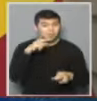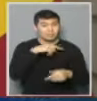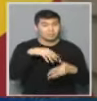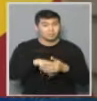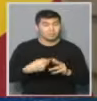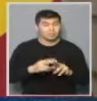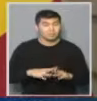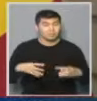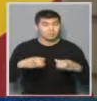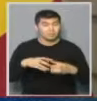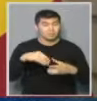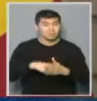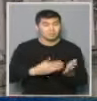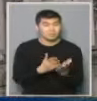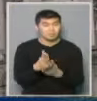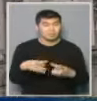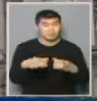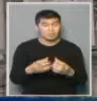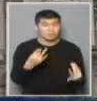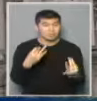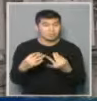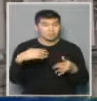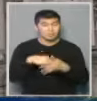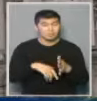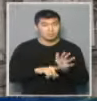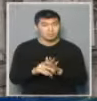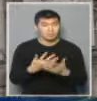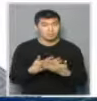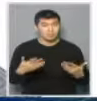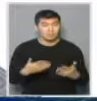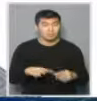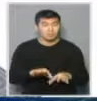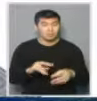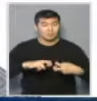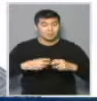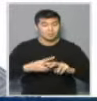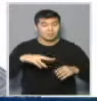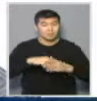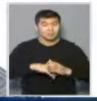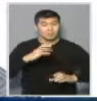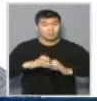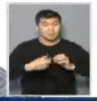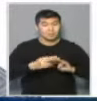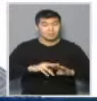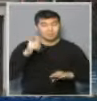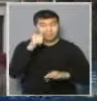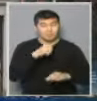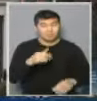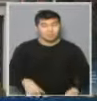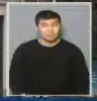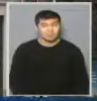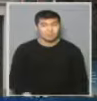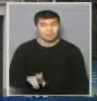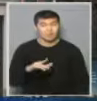торгово-экономической и гуманитарной сферах. Стороны также обменялись мнениями по актуальным проблемам международной повестки дня.